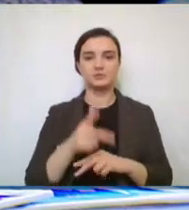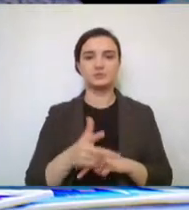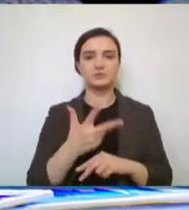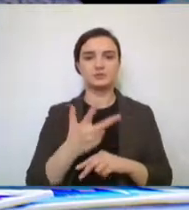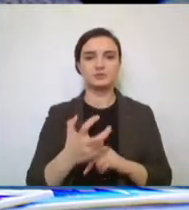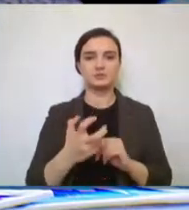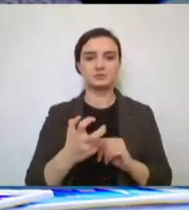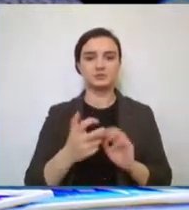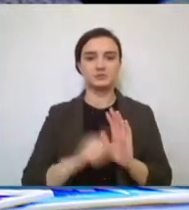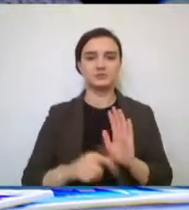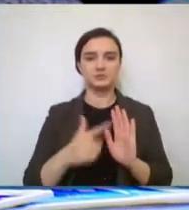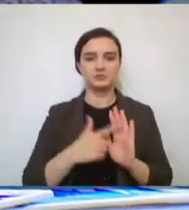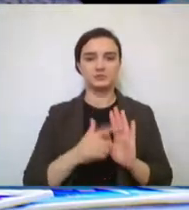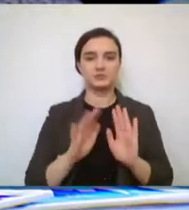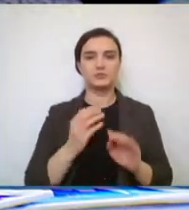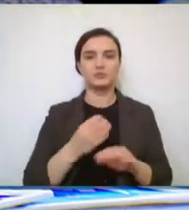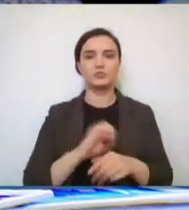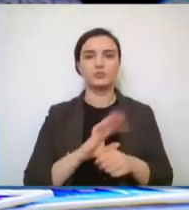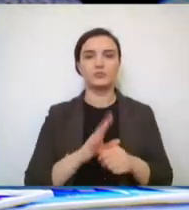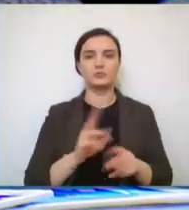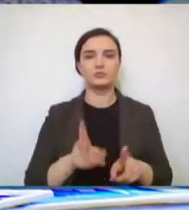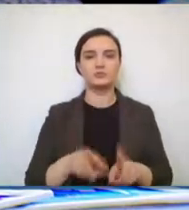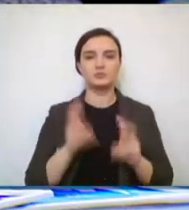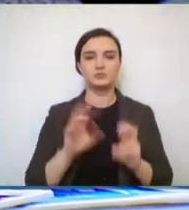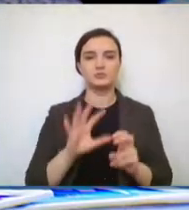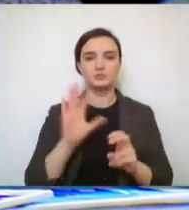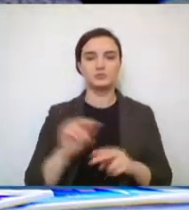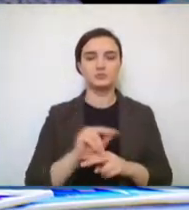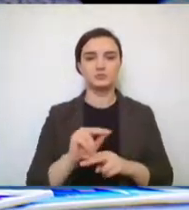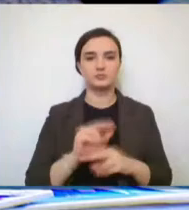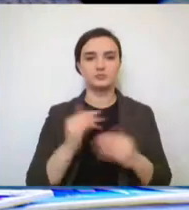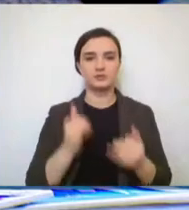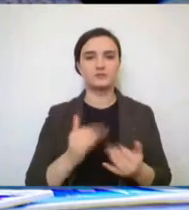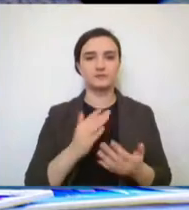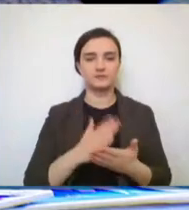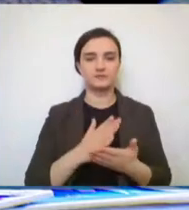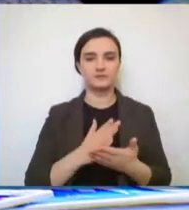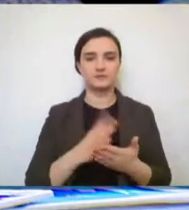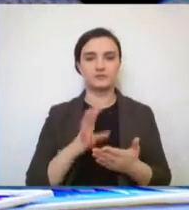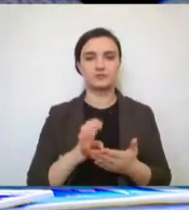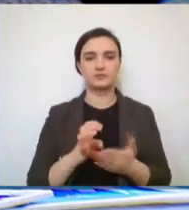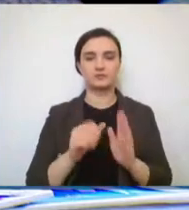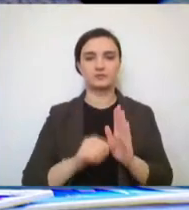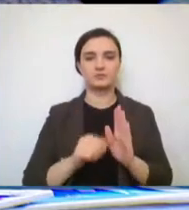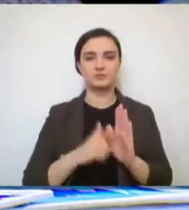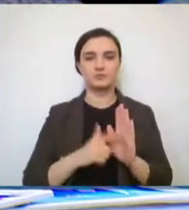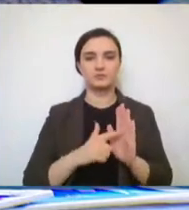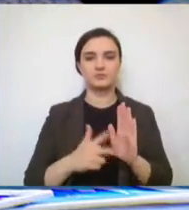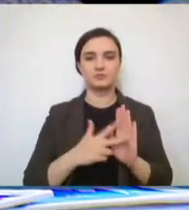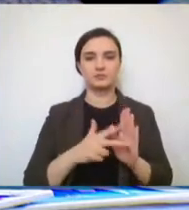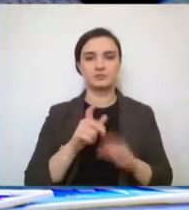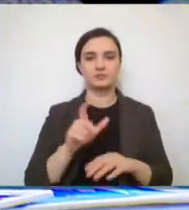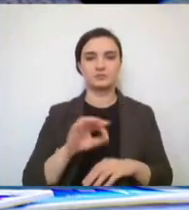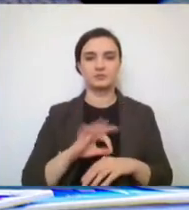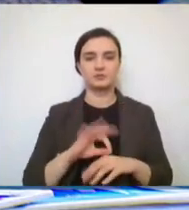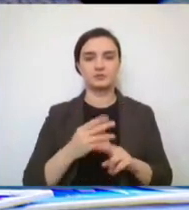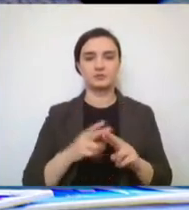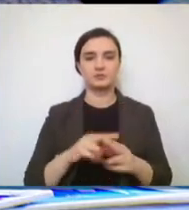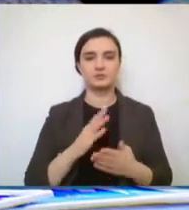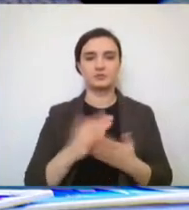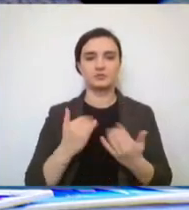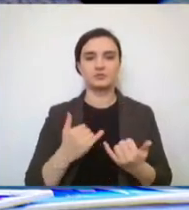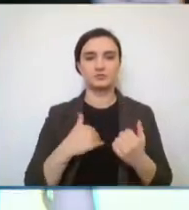3367, ხოლო COVID სასტუმროში ამ დროისთვის მკურნალობას გადის 479 პაციენტი. ასეთი არის ჩვენი ბოლო